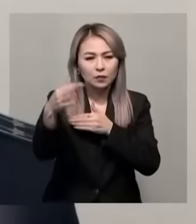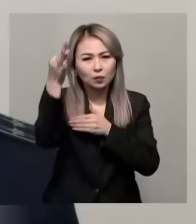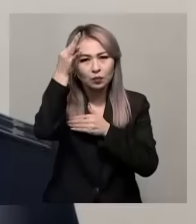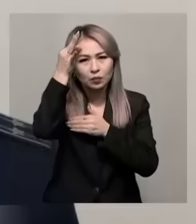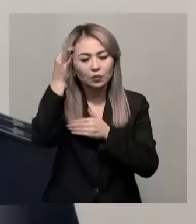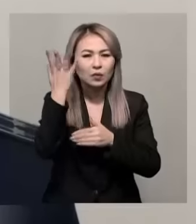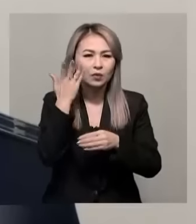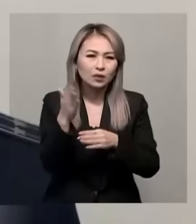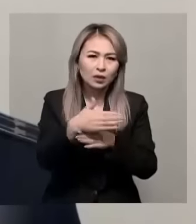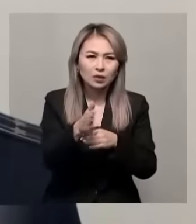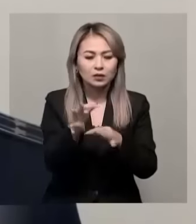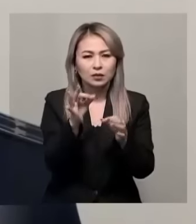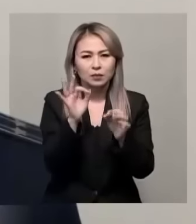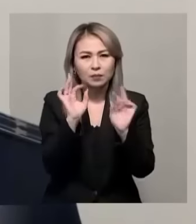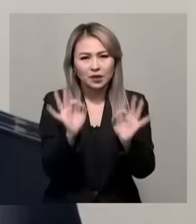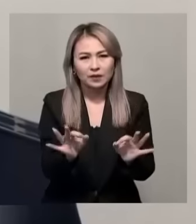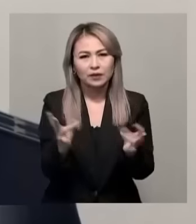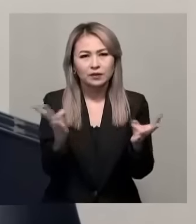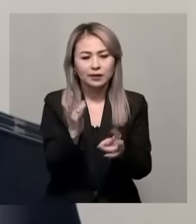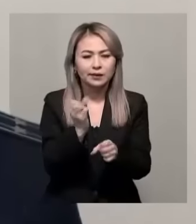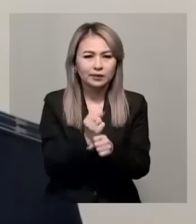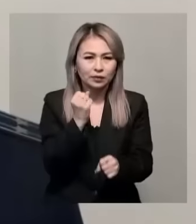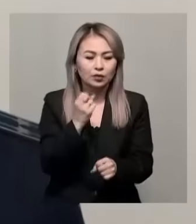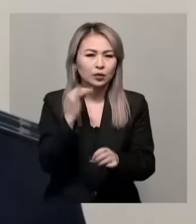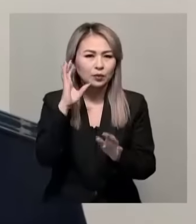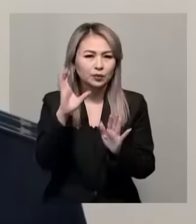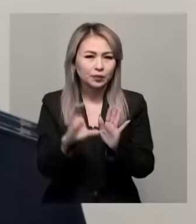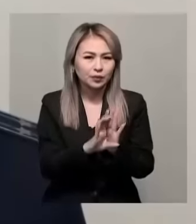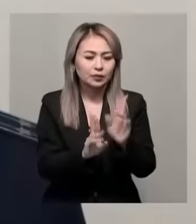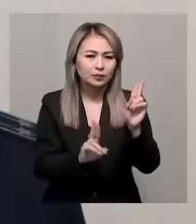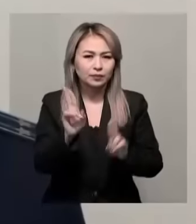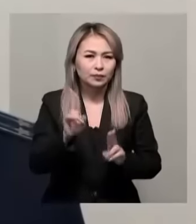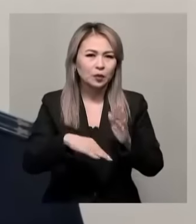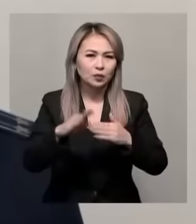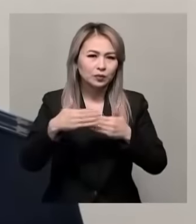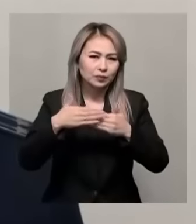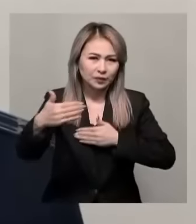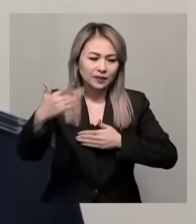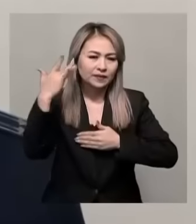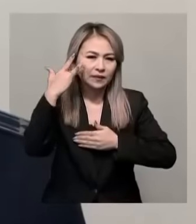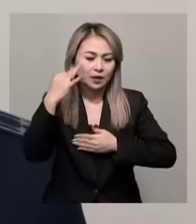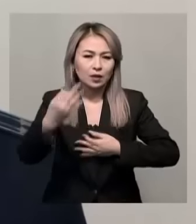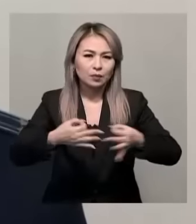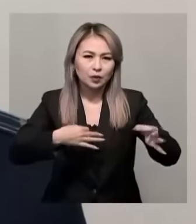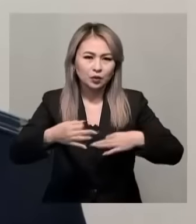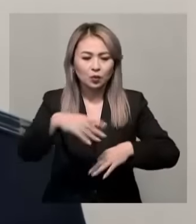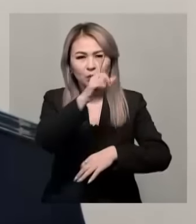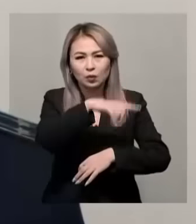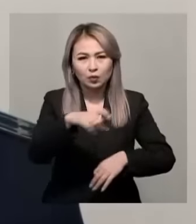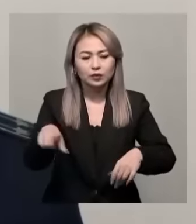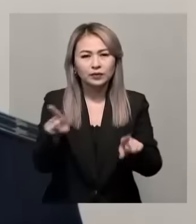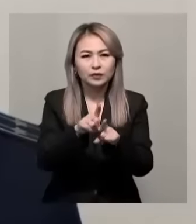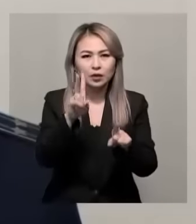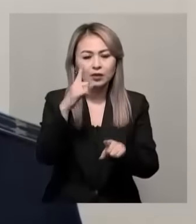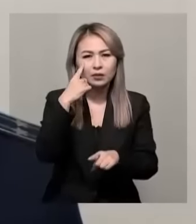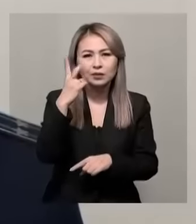маневр жасау ережелерін қатаң сақтауы қажет. Сондай-ақ кенеттен тежеуден аулақ болған абзал. Жаяу жүргіншілерден жолды тек